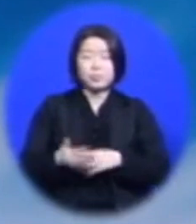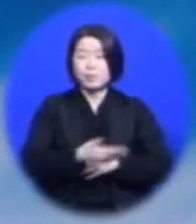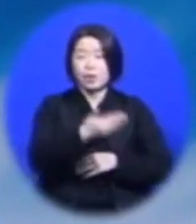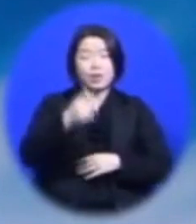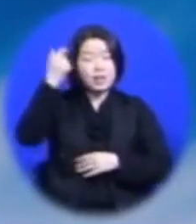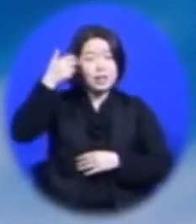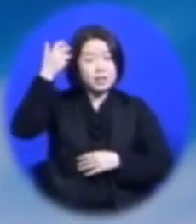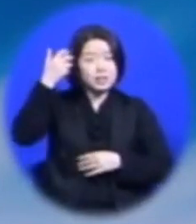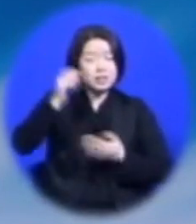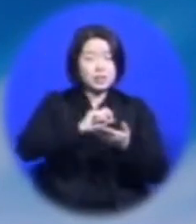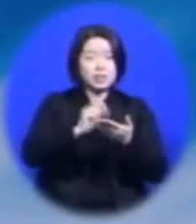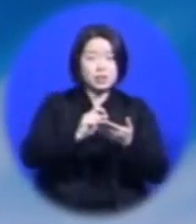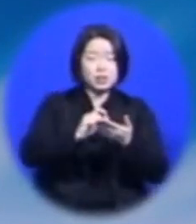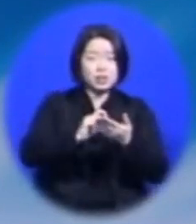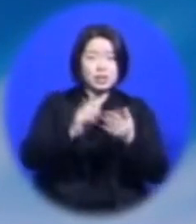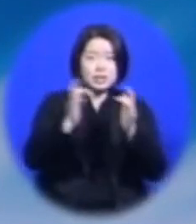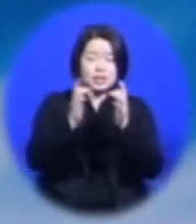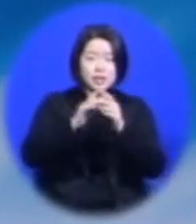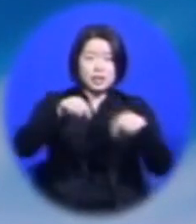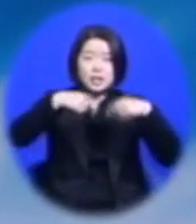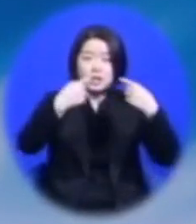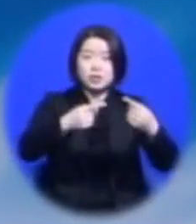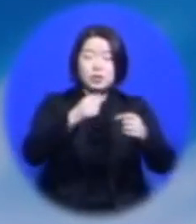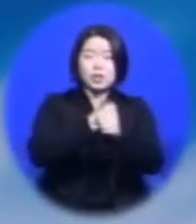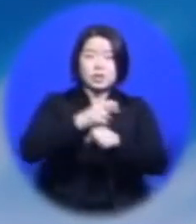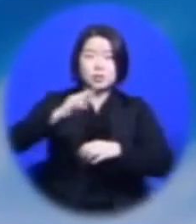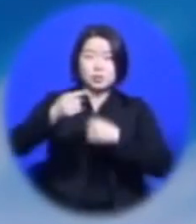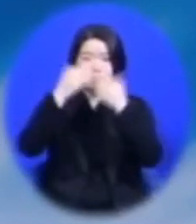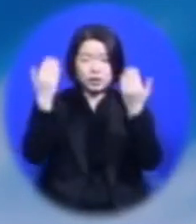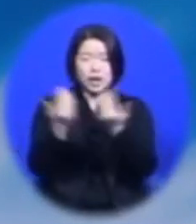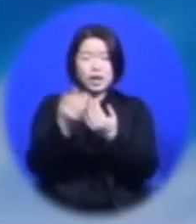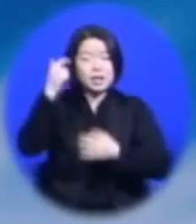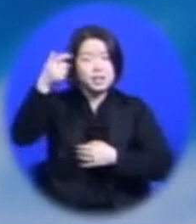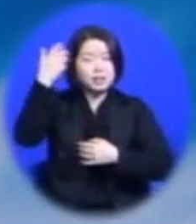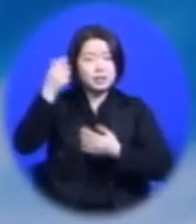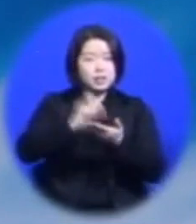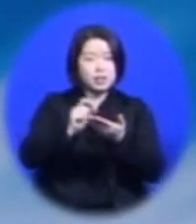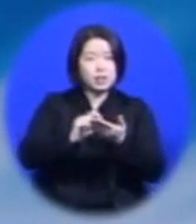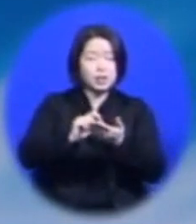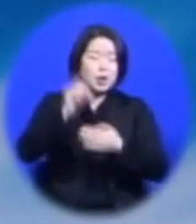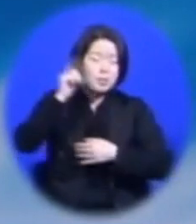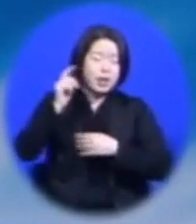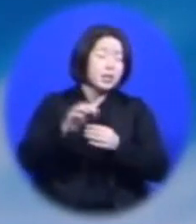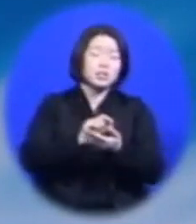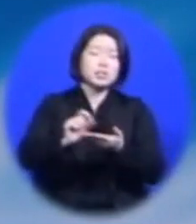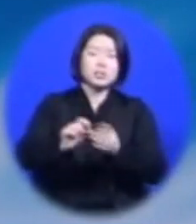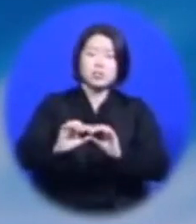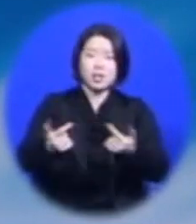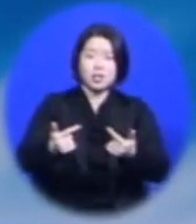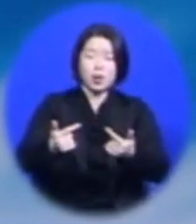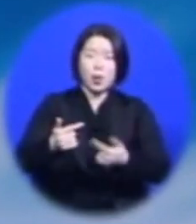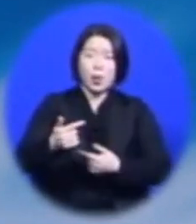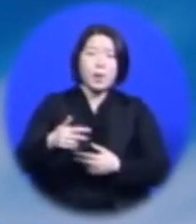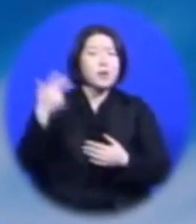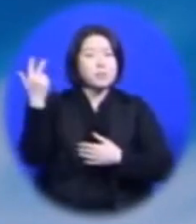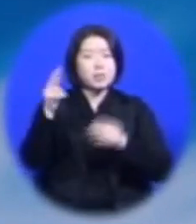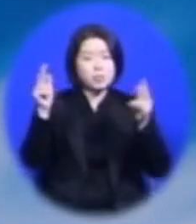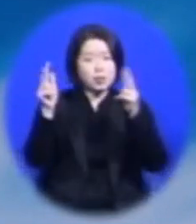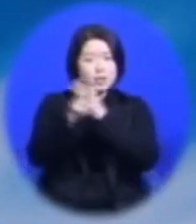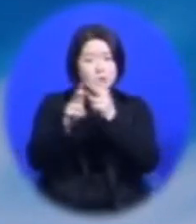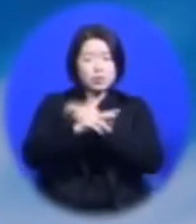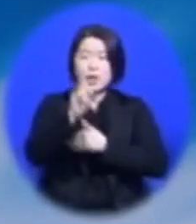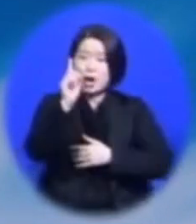영성일기 사이트에 등록을 했다고 다 영성일기를 잘 쓰시는 것은 아닙니다. 매주 한 번 정도는